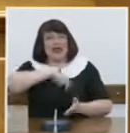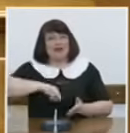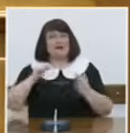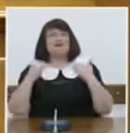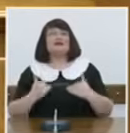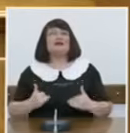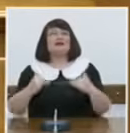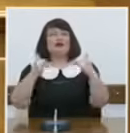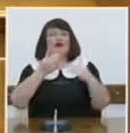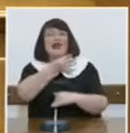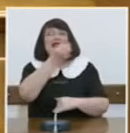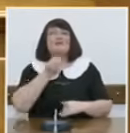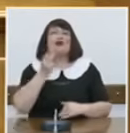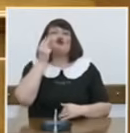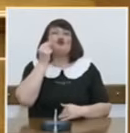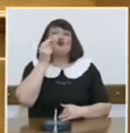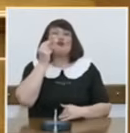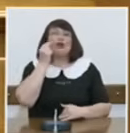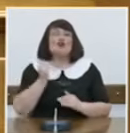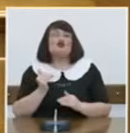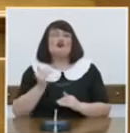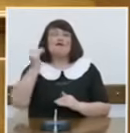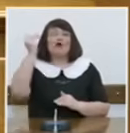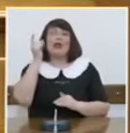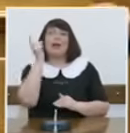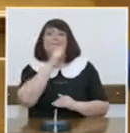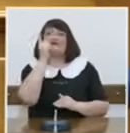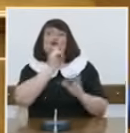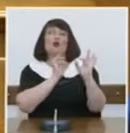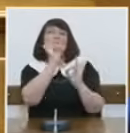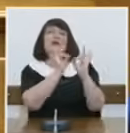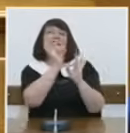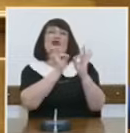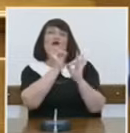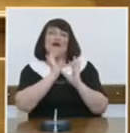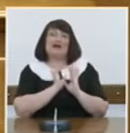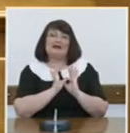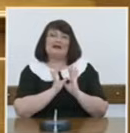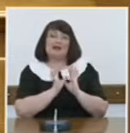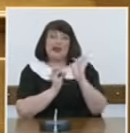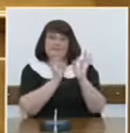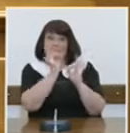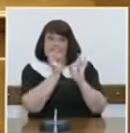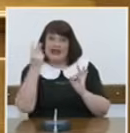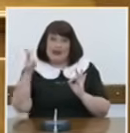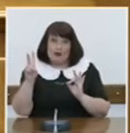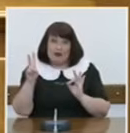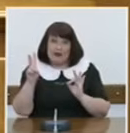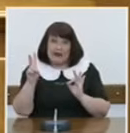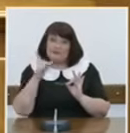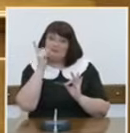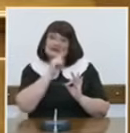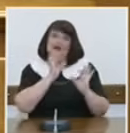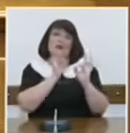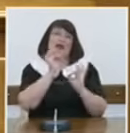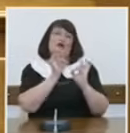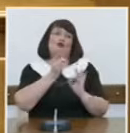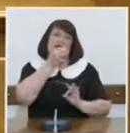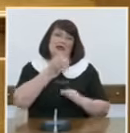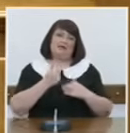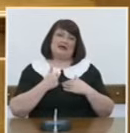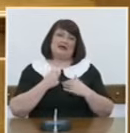τους Σκοπιανούς: Βόρεια ψευτομακεδονία. Μακεδονία την είπε αυτός. Ψευτομακεδονία για εμάς. Ακούστε, ένα πράγμα θα σας